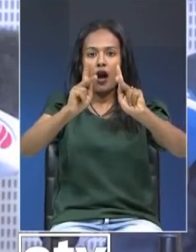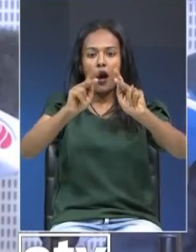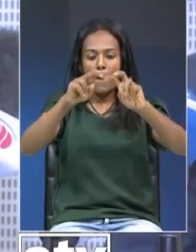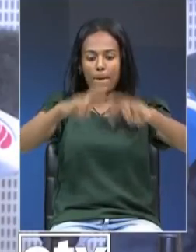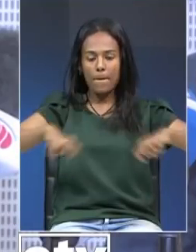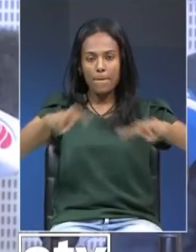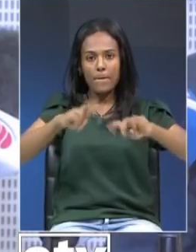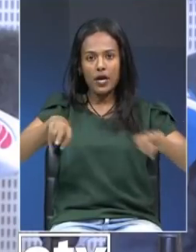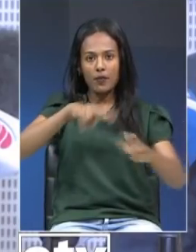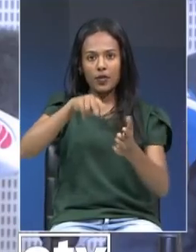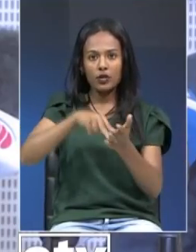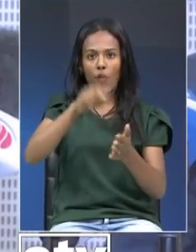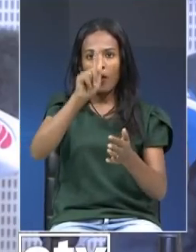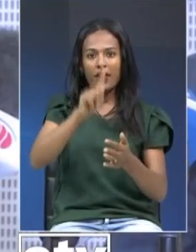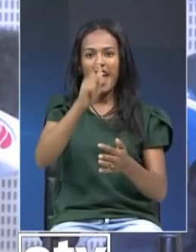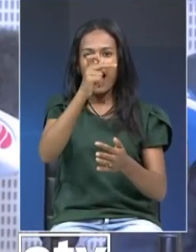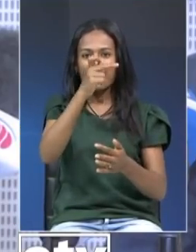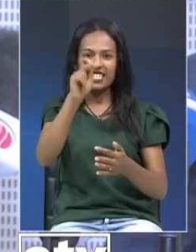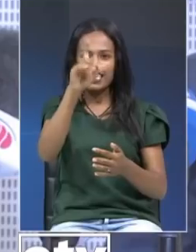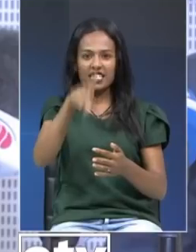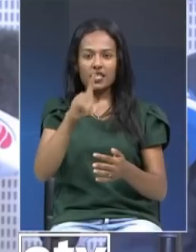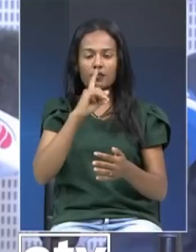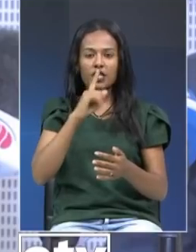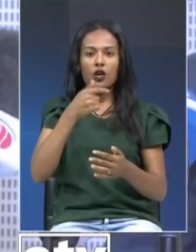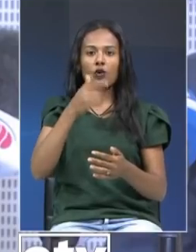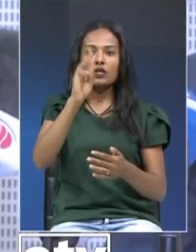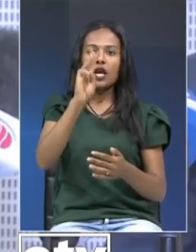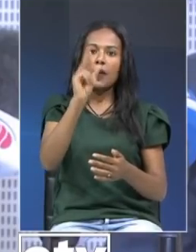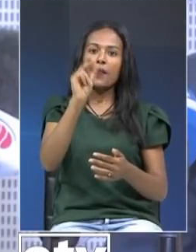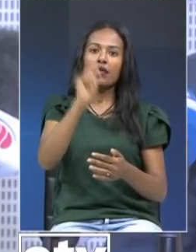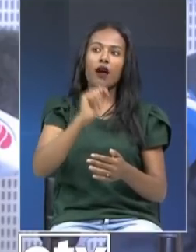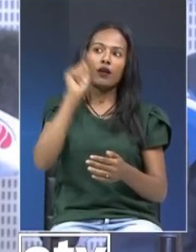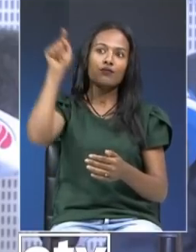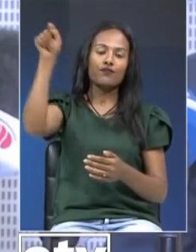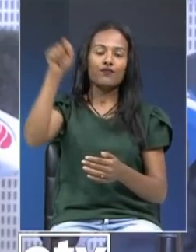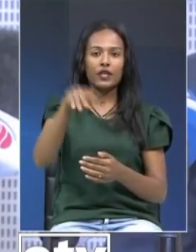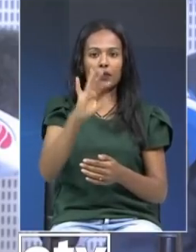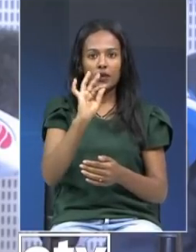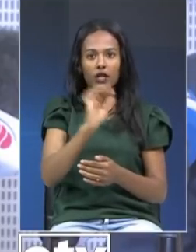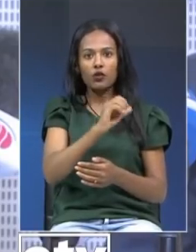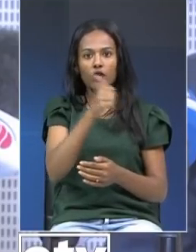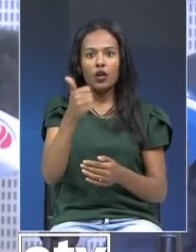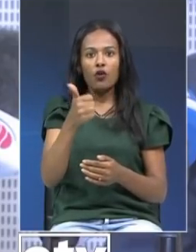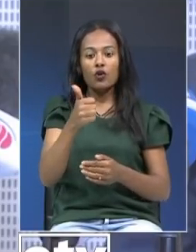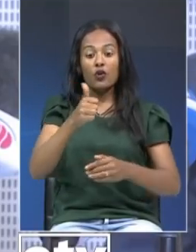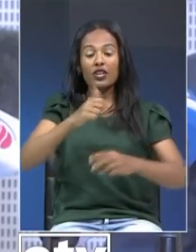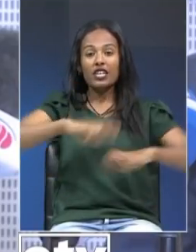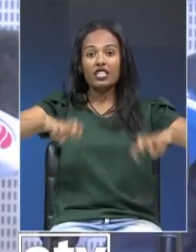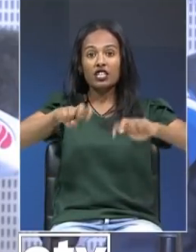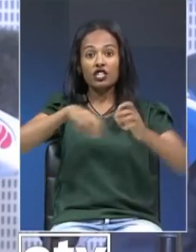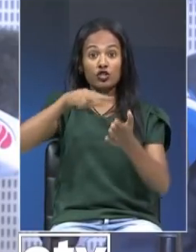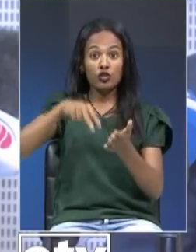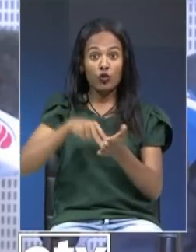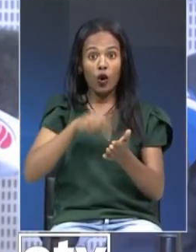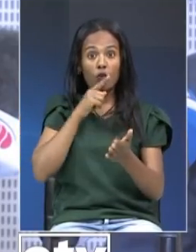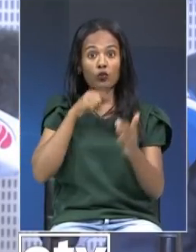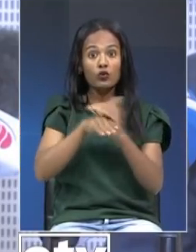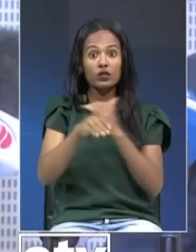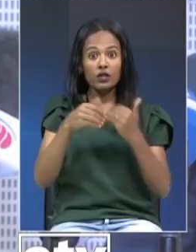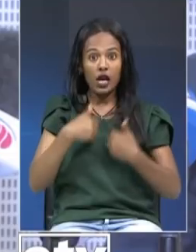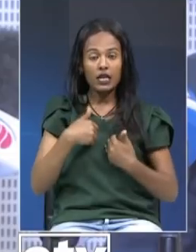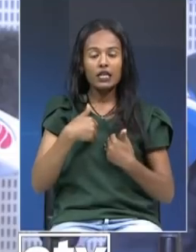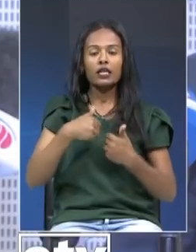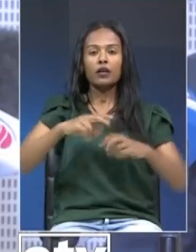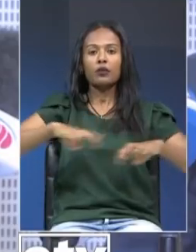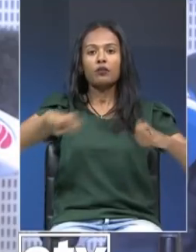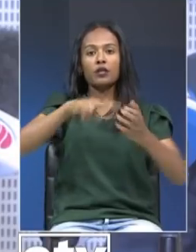የምርምር ተቋም ናዲክ የምንለው ነው ወደ ሰበታ አካባቢ ያለው። ሌላኛው ደግሞ የአርማውራን ሪሰርች ኢንስቲትዩት በዚህ በጤና ሴክተር ውስጥ ያለ